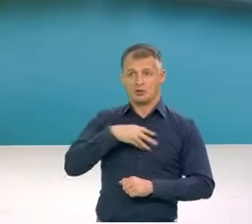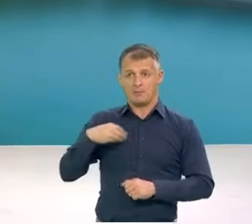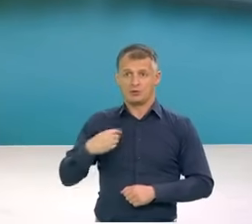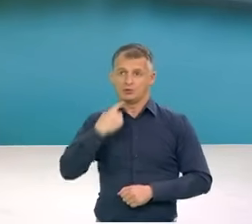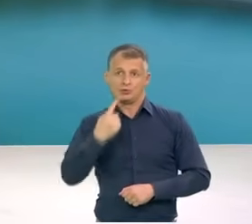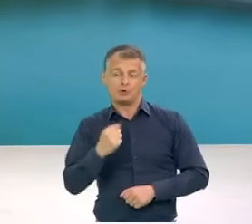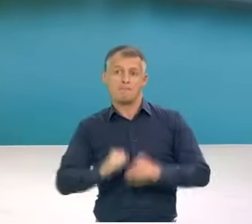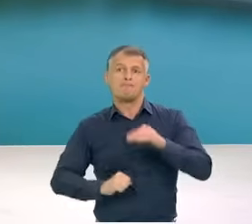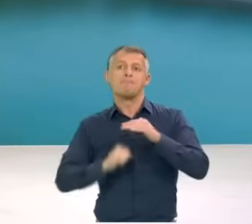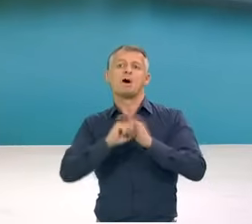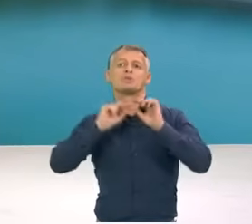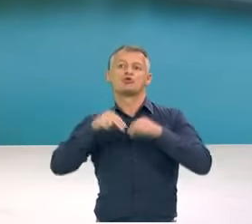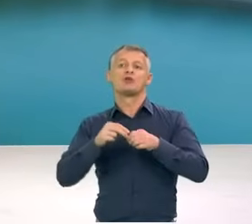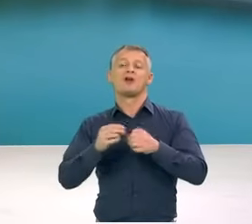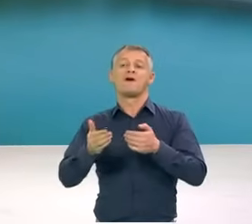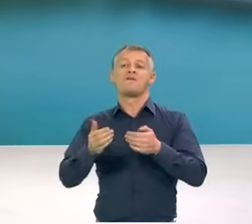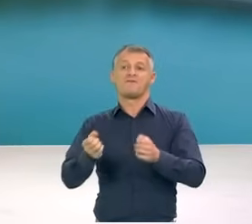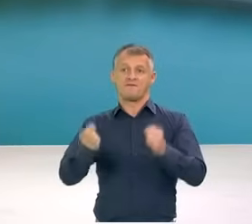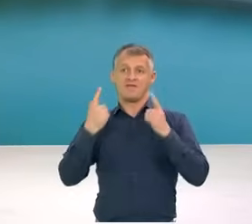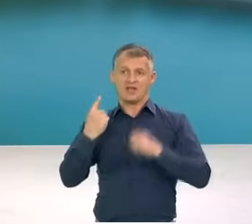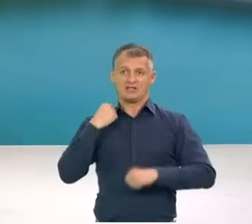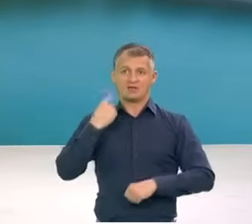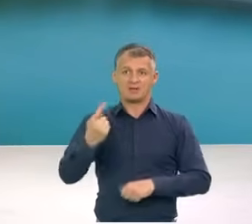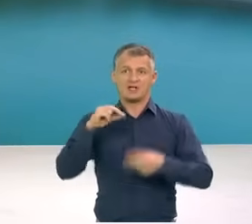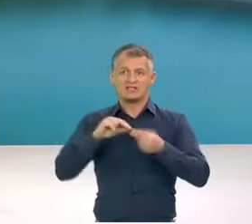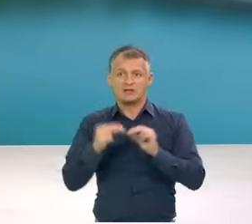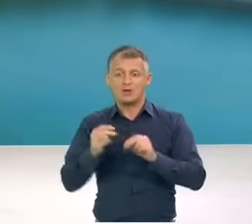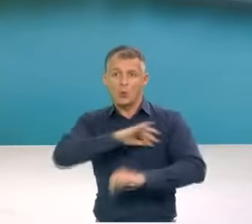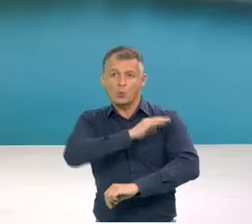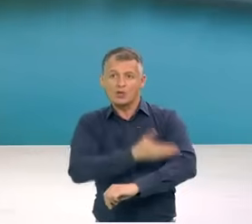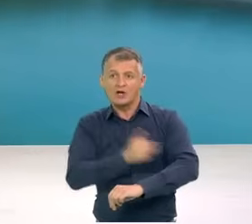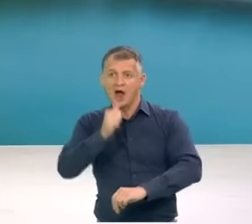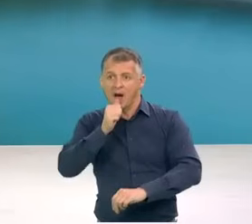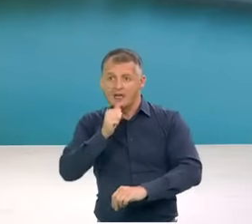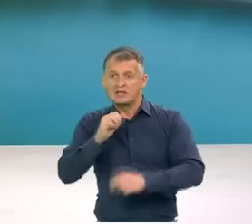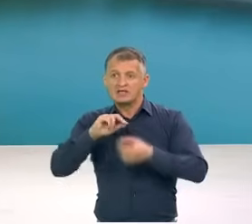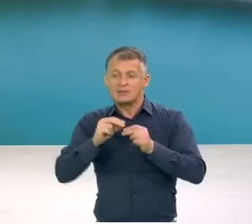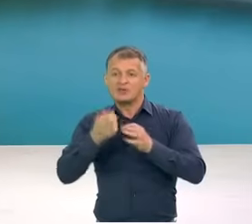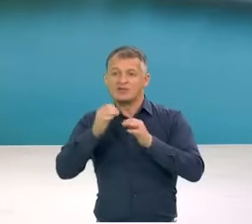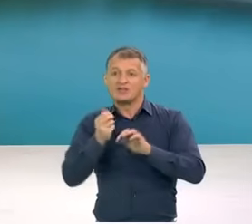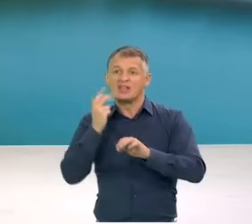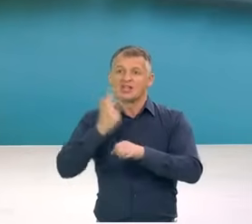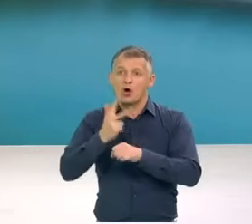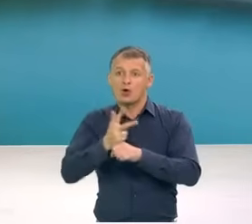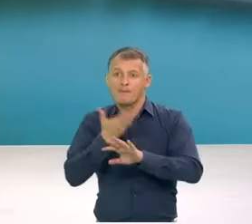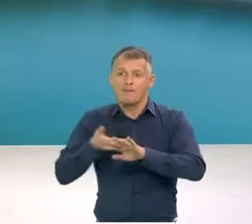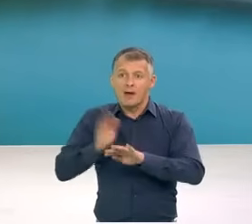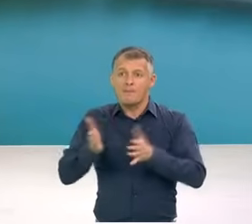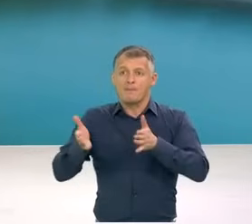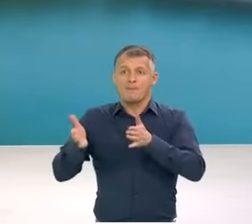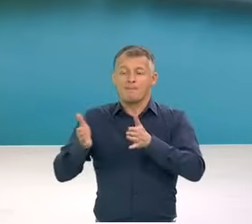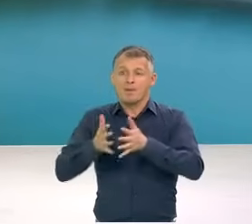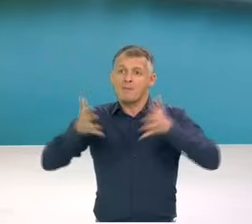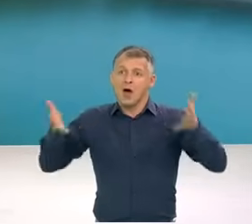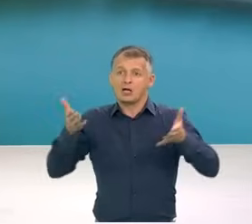ca debitul maxim să fie atins spre finalul săptămânii asta înseamnă că puterea apei va fi de trei or mai mare decât a fost anul trecut în aceeași